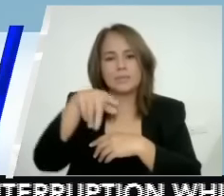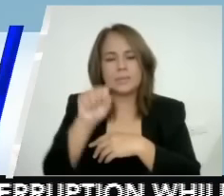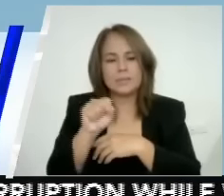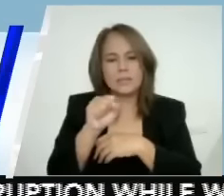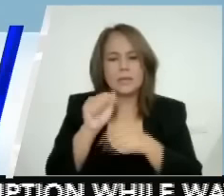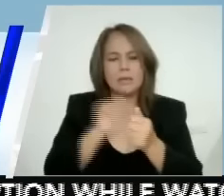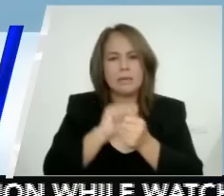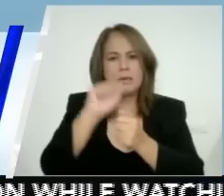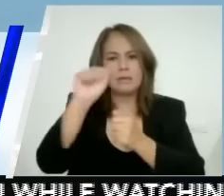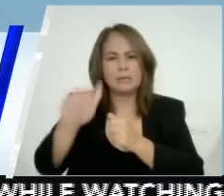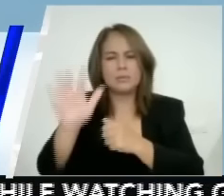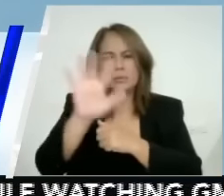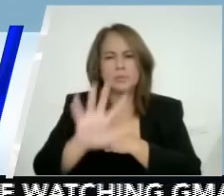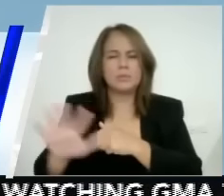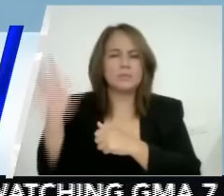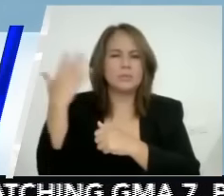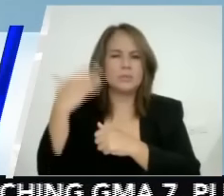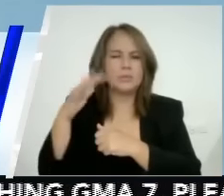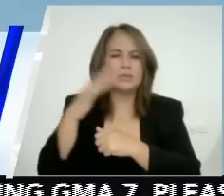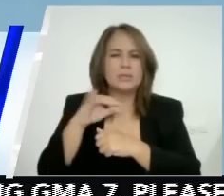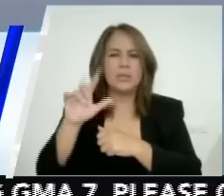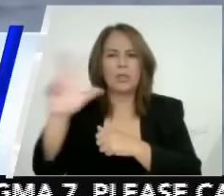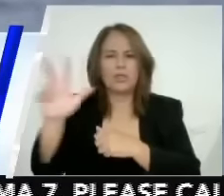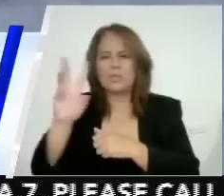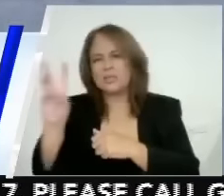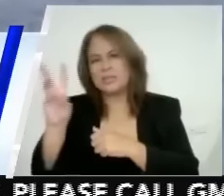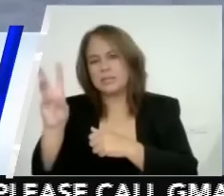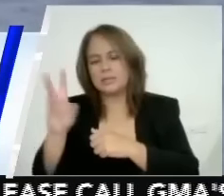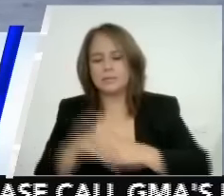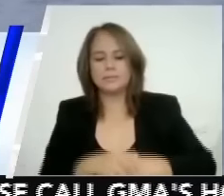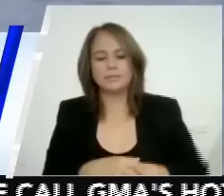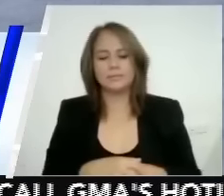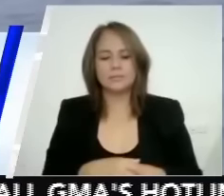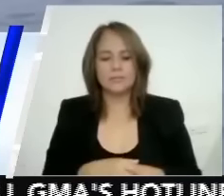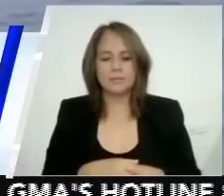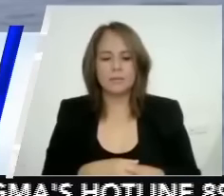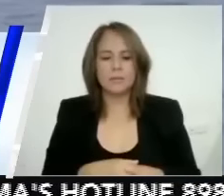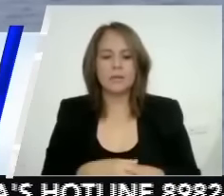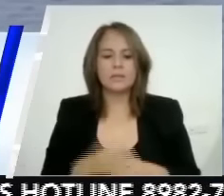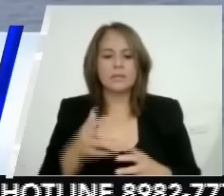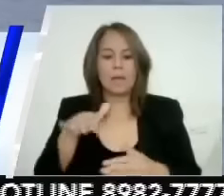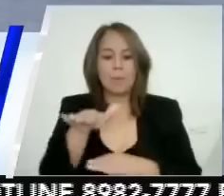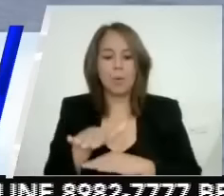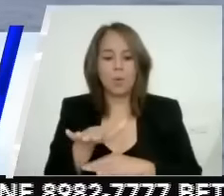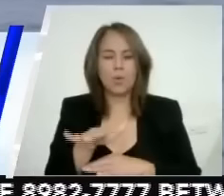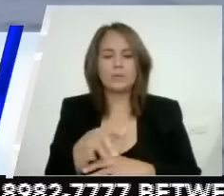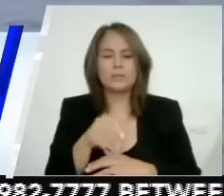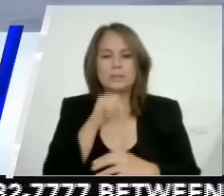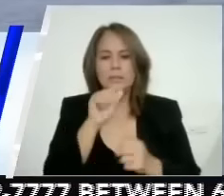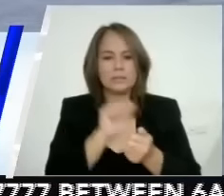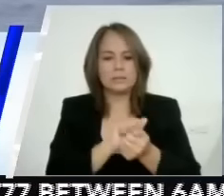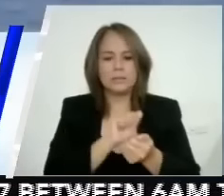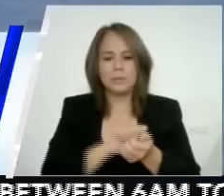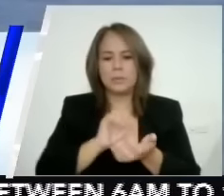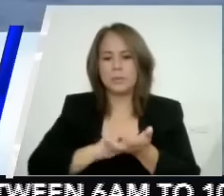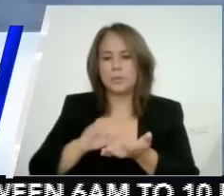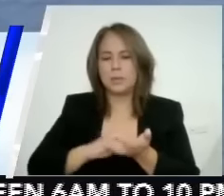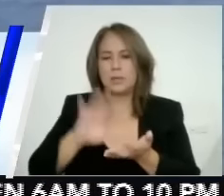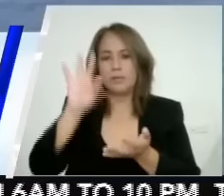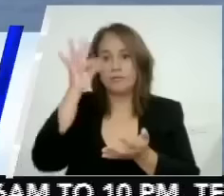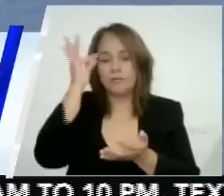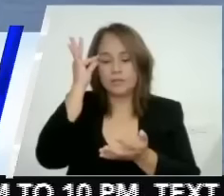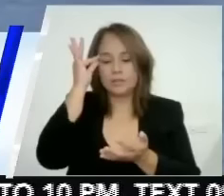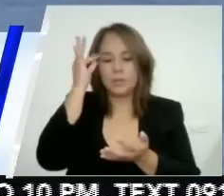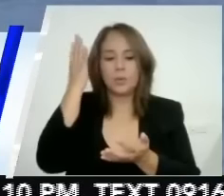average nito na 30 to 60 vessels. Bandang hapon, hindi na nakasama sa exercise ang French frigate dahil may